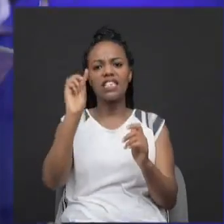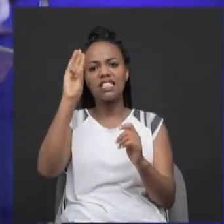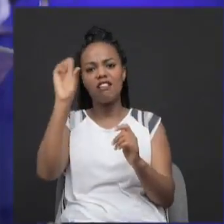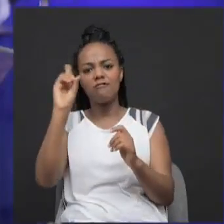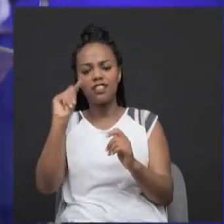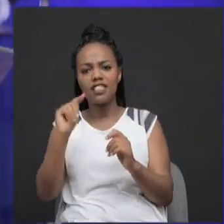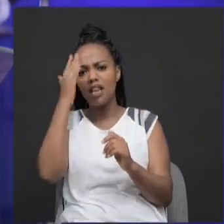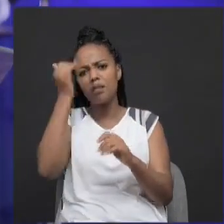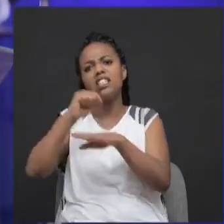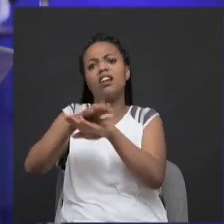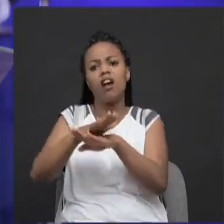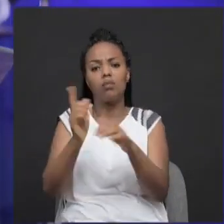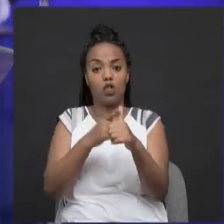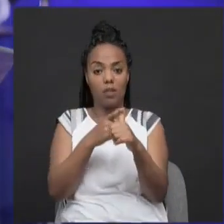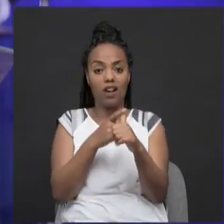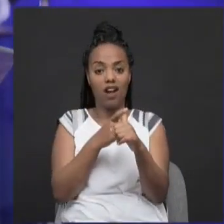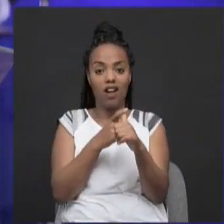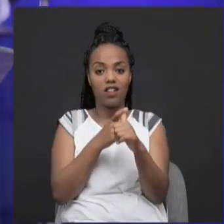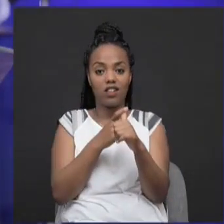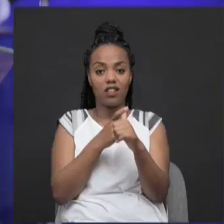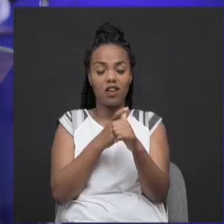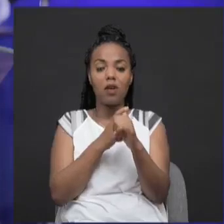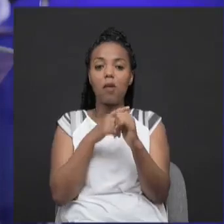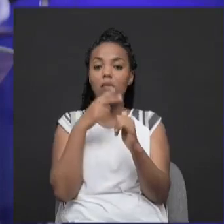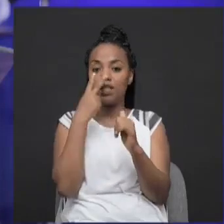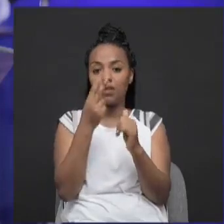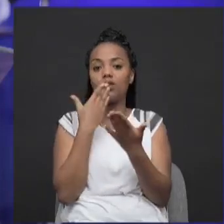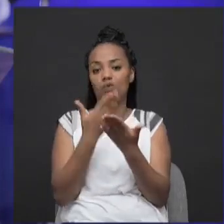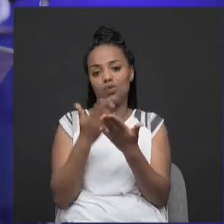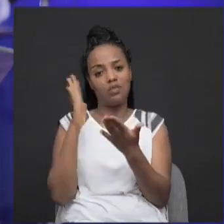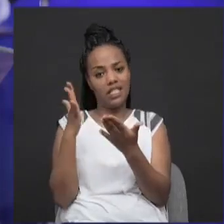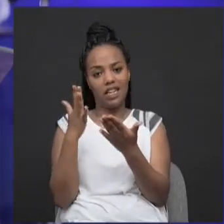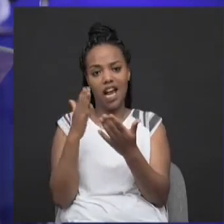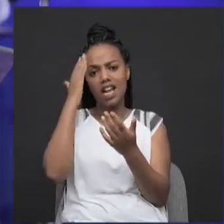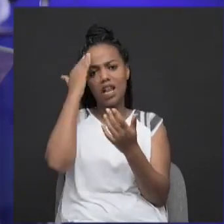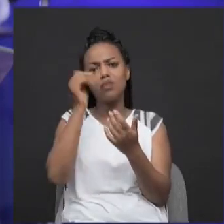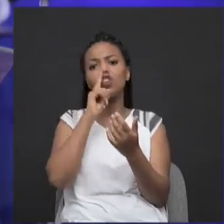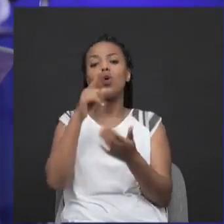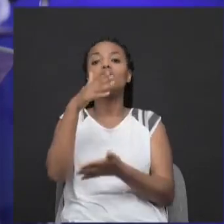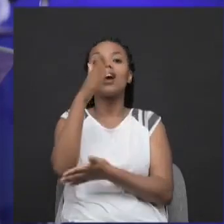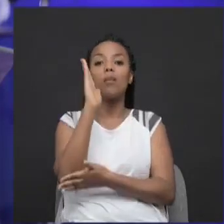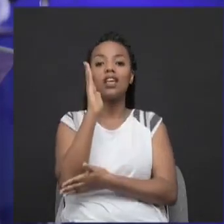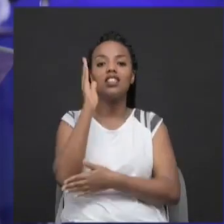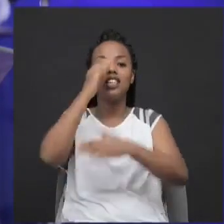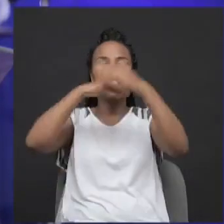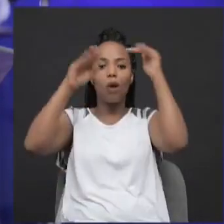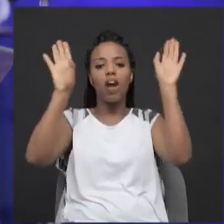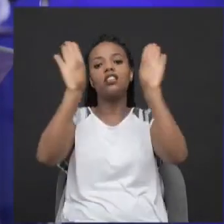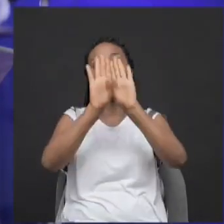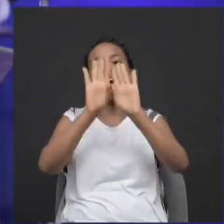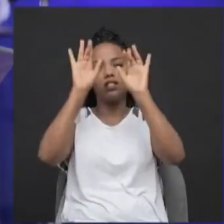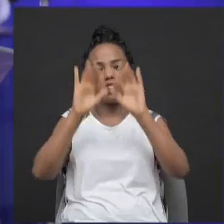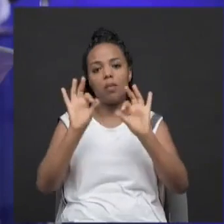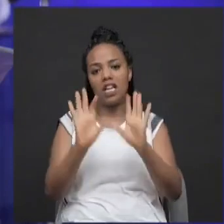ይልካል? መጀመሪያ እነኚህን ነገሮች እንደው ብንመለከት ጥሩ ይመስለኛል። ለምንድን ነው እሱ እግዚአብሔር ሰማይን የሚዘጋው ዝናብ